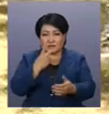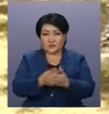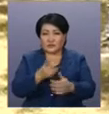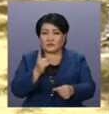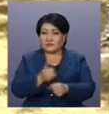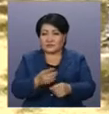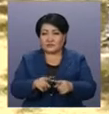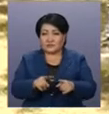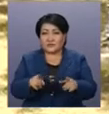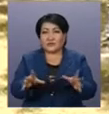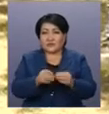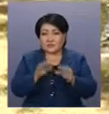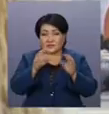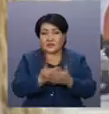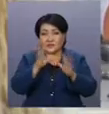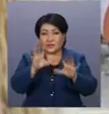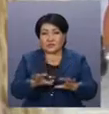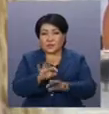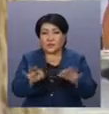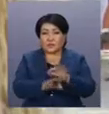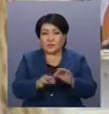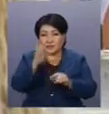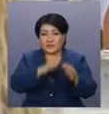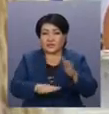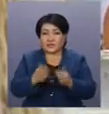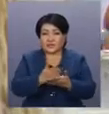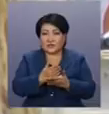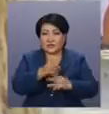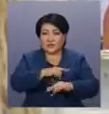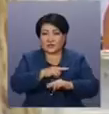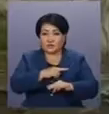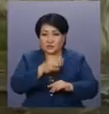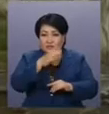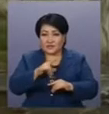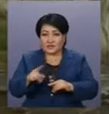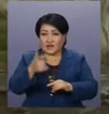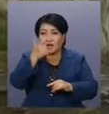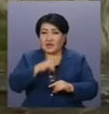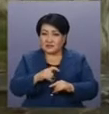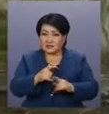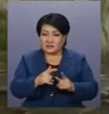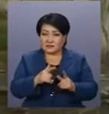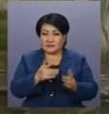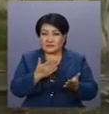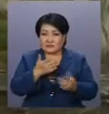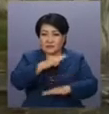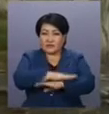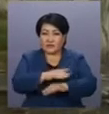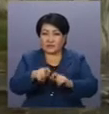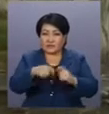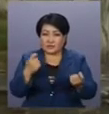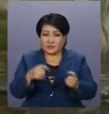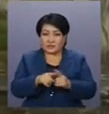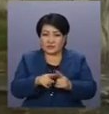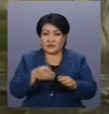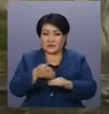қатар жаңа заң жобасында мемлекеттік қызметкер жұмыс уақытында этикалық тәртіпті бұзатын әрекеттерге, яғни мешітке, шіркеуге баруға